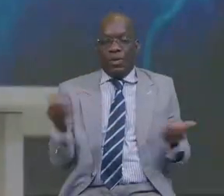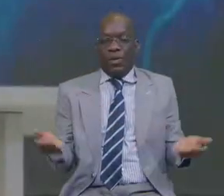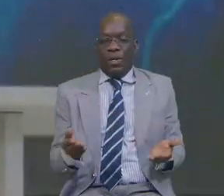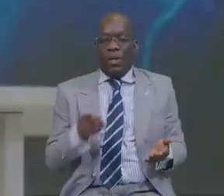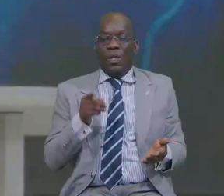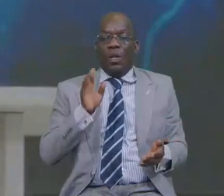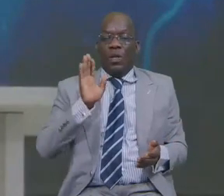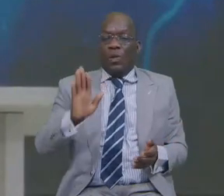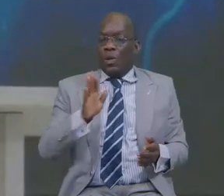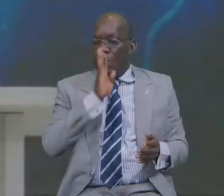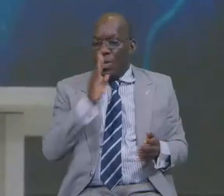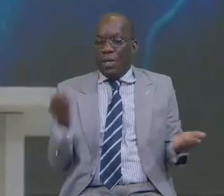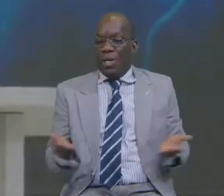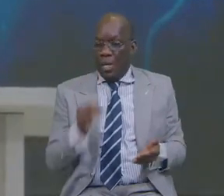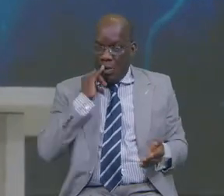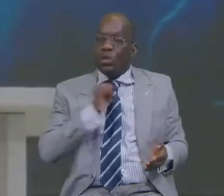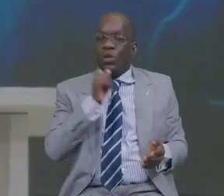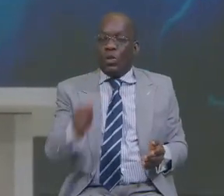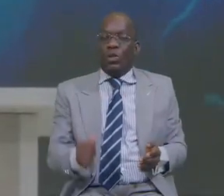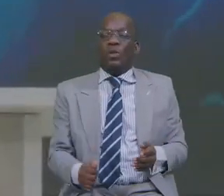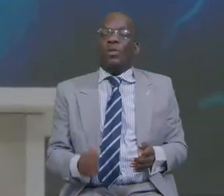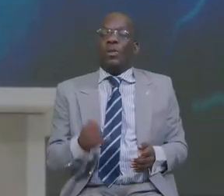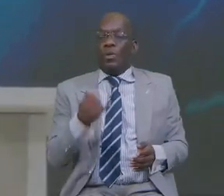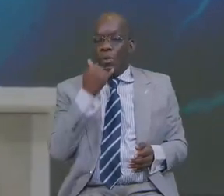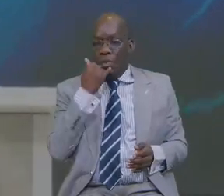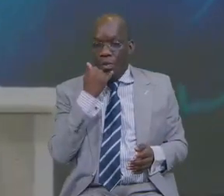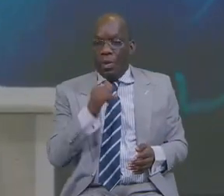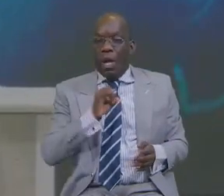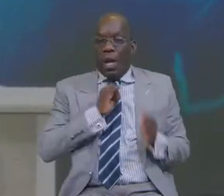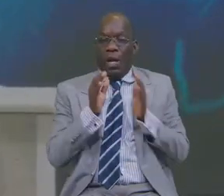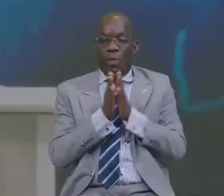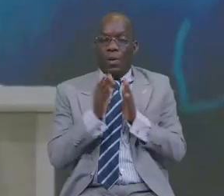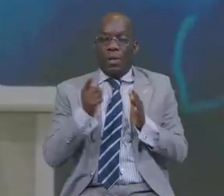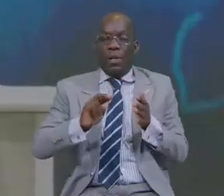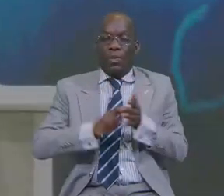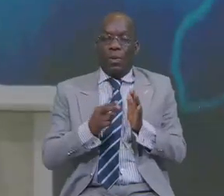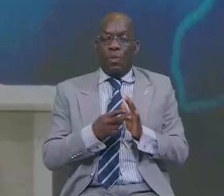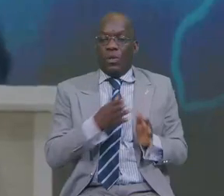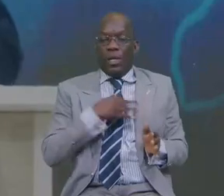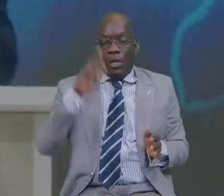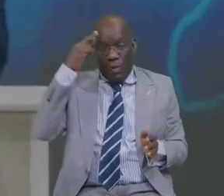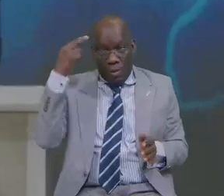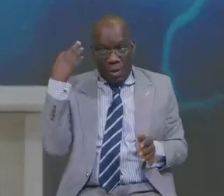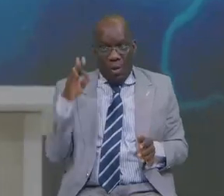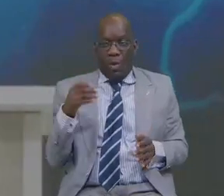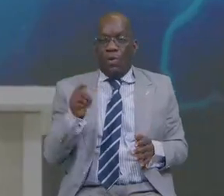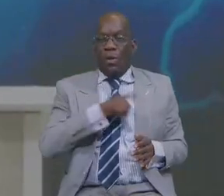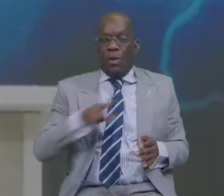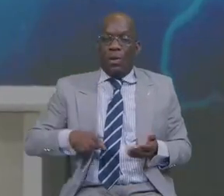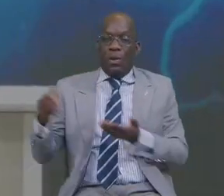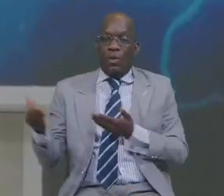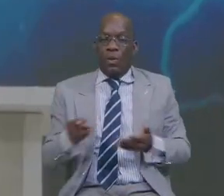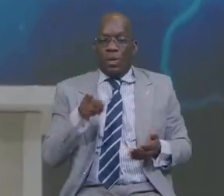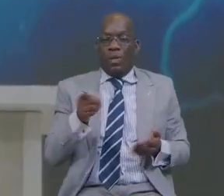Dieu vous a amené ici. Donc, votre présence ici n'est pas par accident. Je prie que l'objectif et le plan de Dieu, en vous amenant